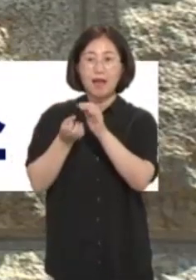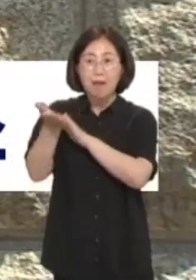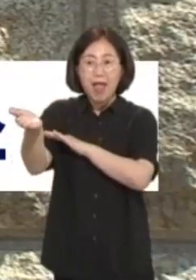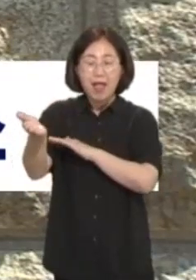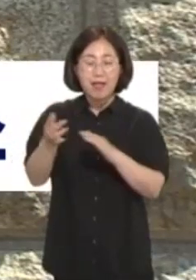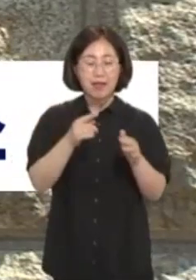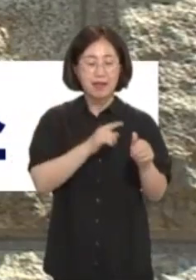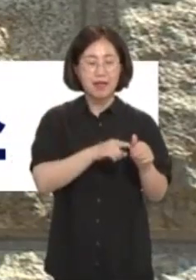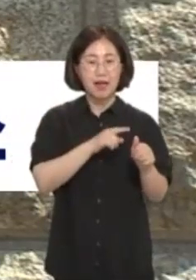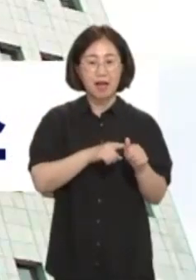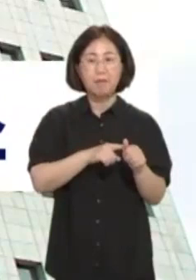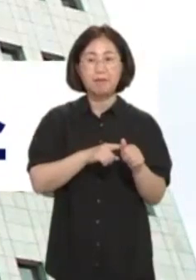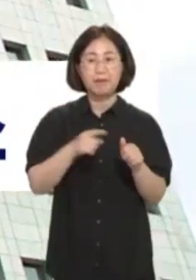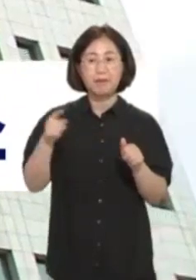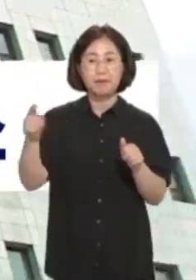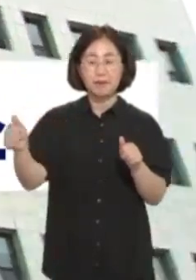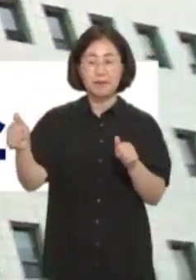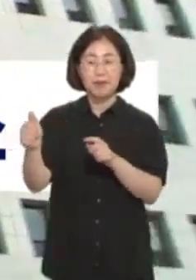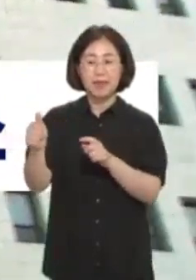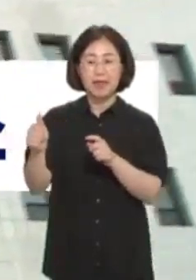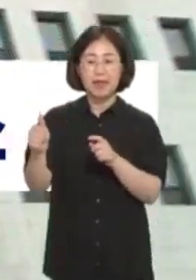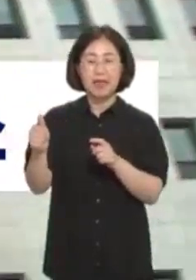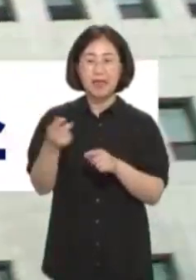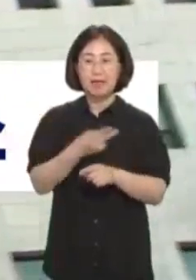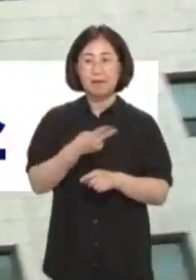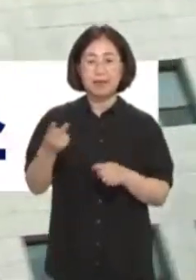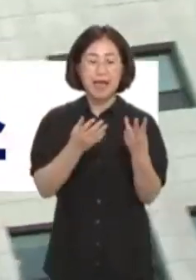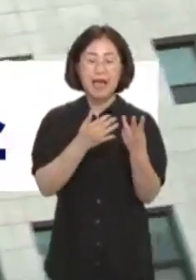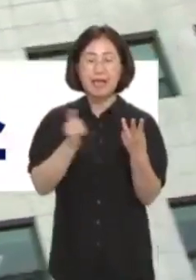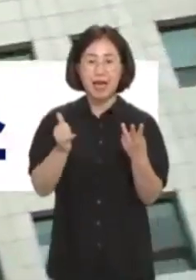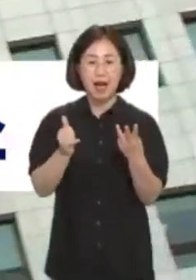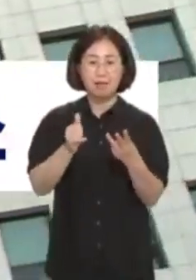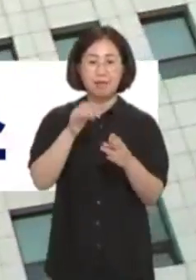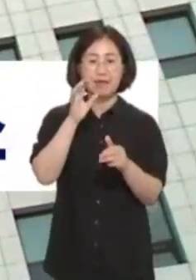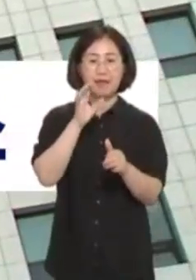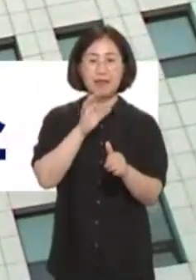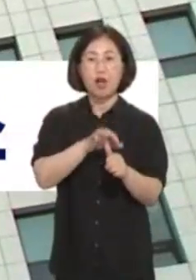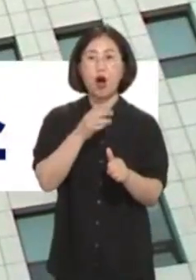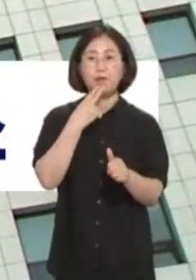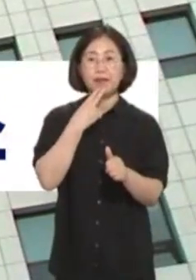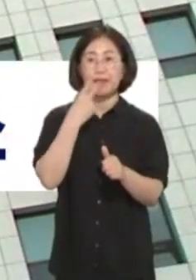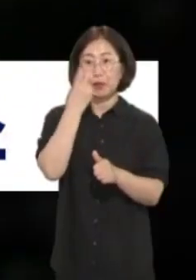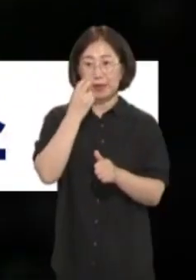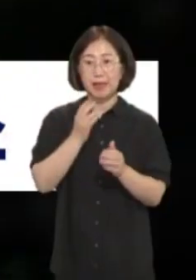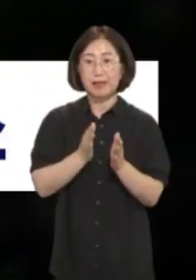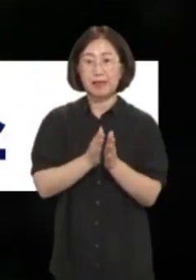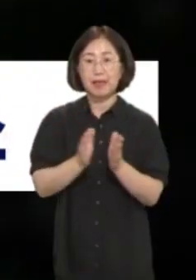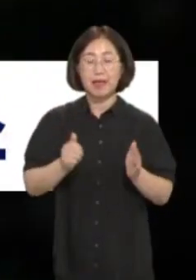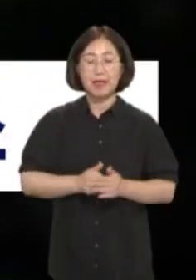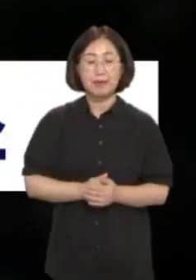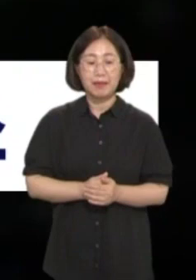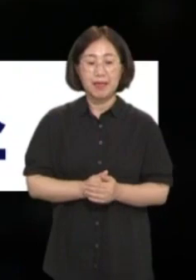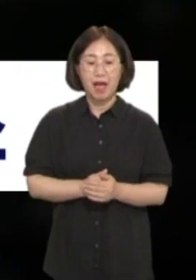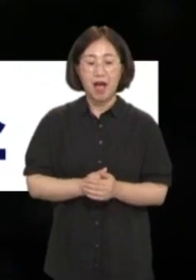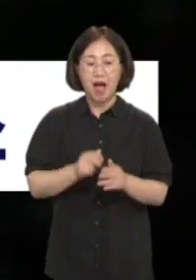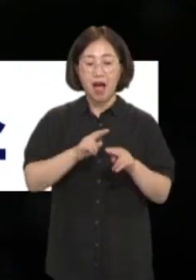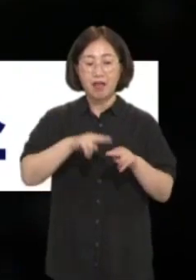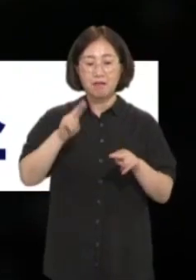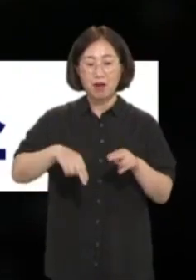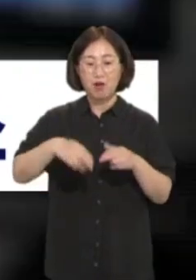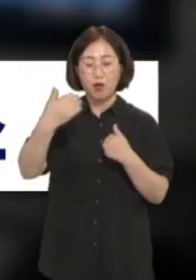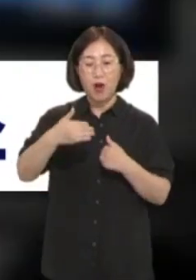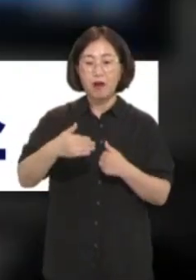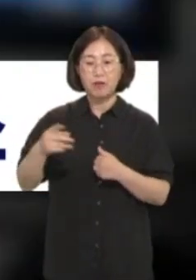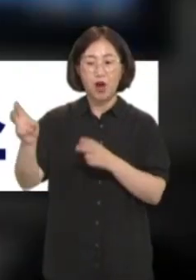쉰내살 a씨와 경쟁업체 관계자 45살 BC 등 3명을 불구속 기소했습니다 희망퇴직 권유를 받은 a씨는